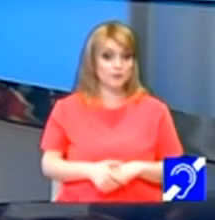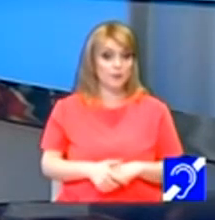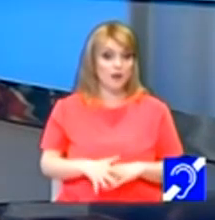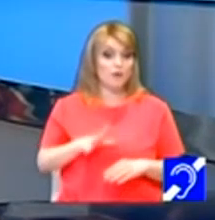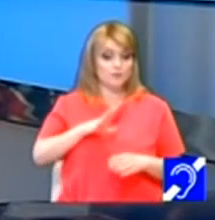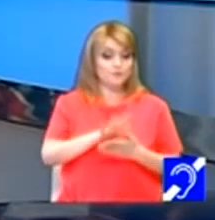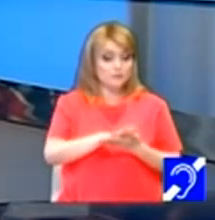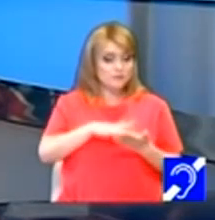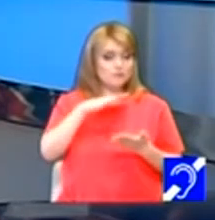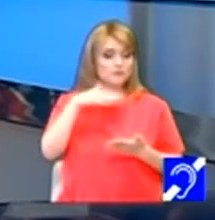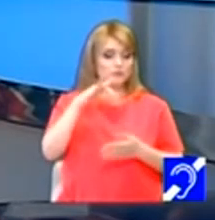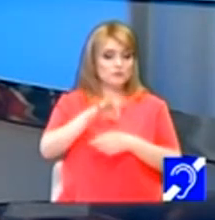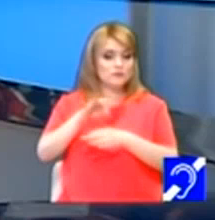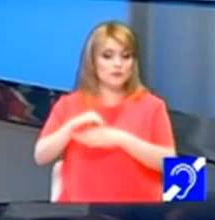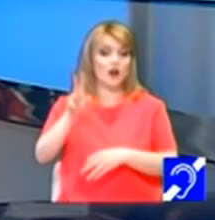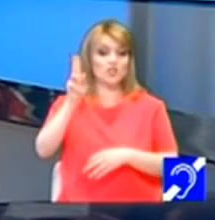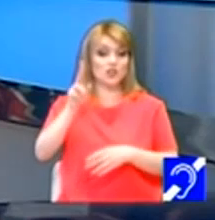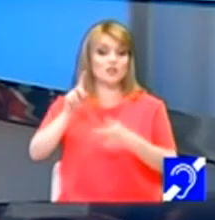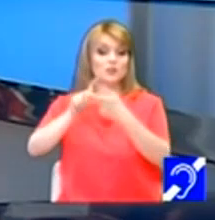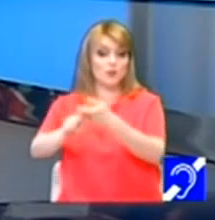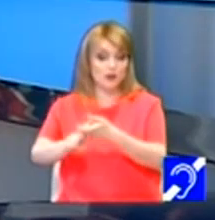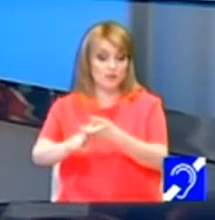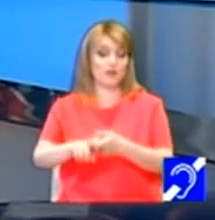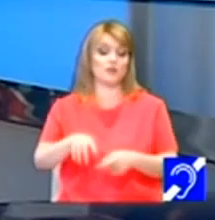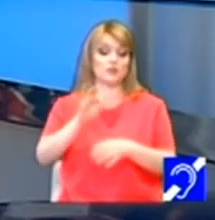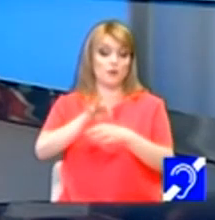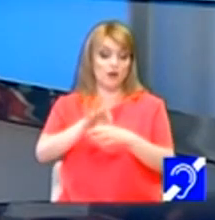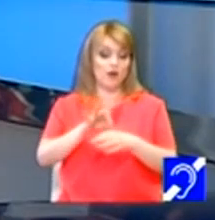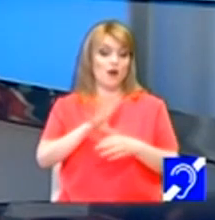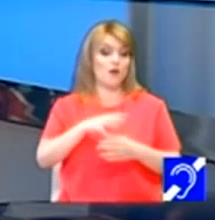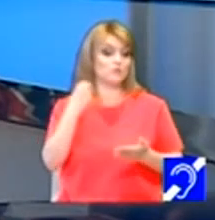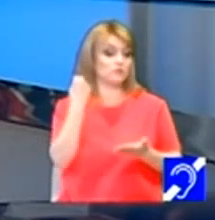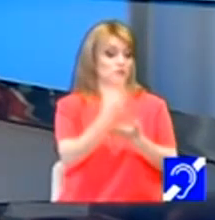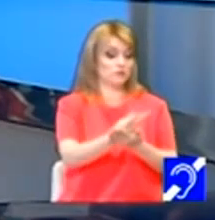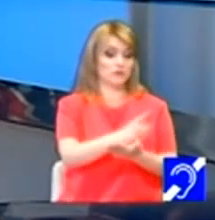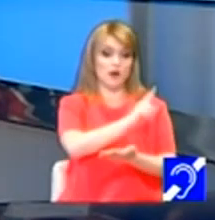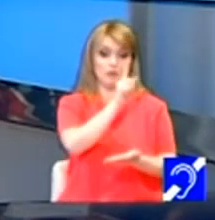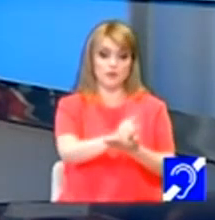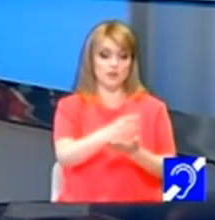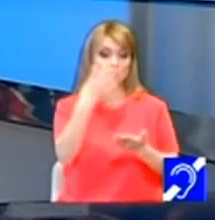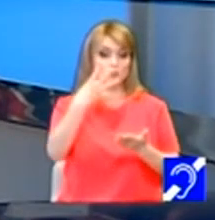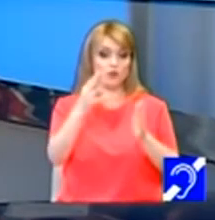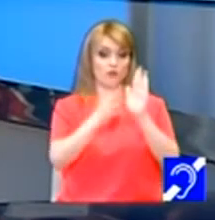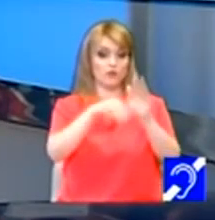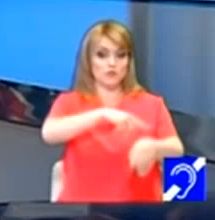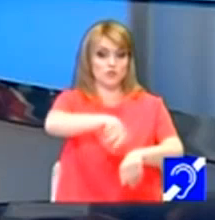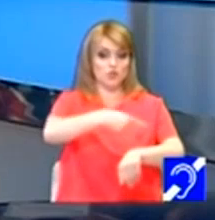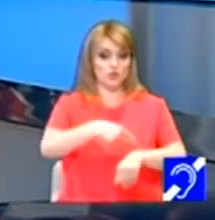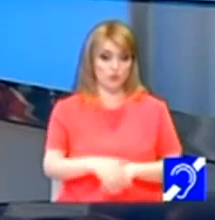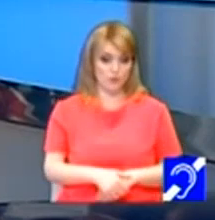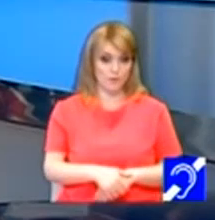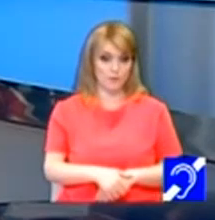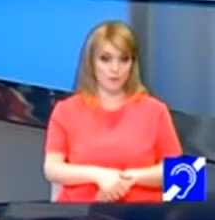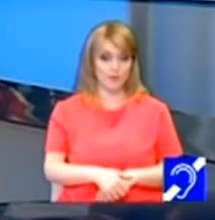infectării cu noul coronavirus, de exemplu, persoanele vor fi internate obligatoriu doar pentru 48 de ore. În condiții de risc major, însă, vor